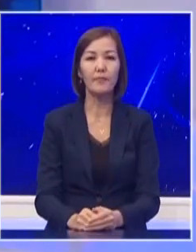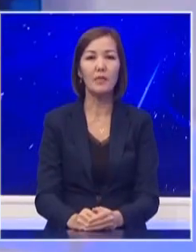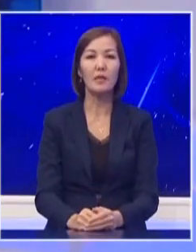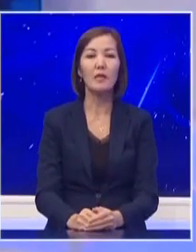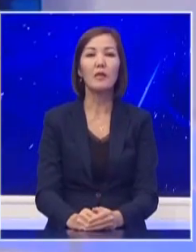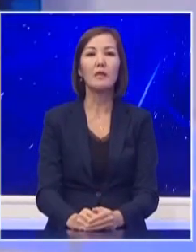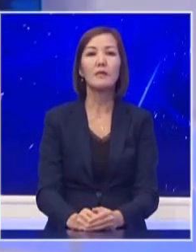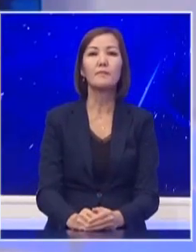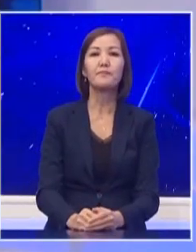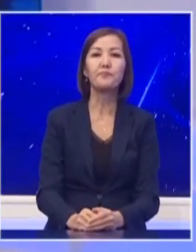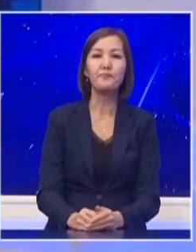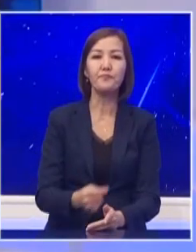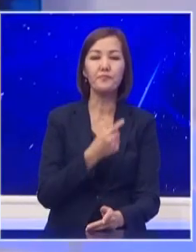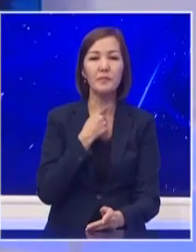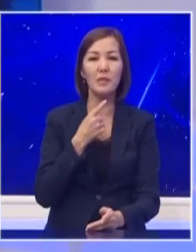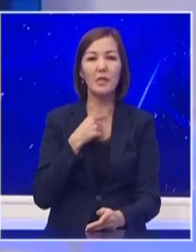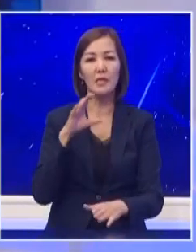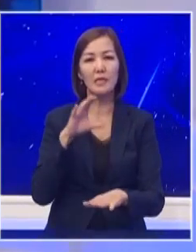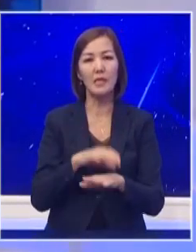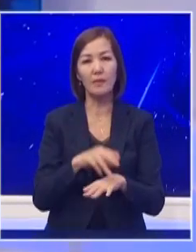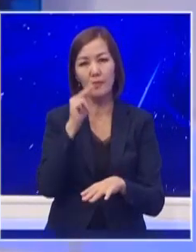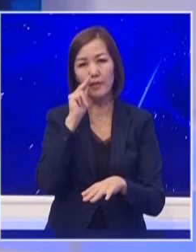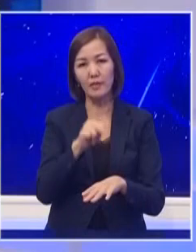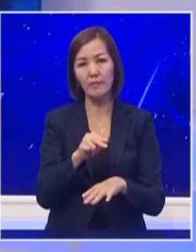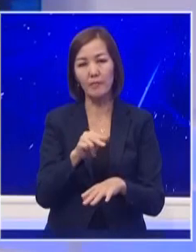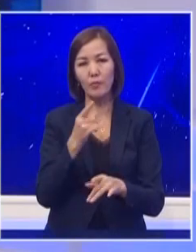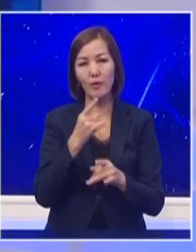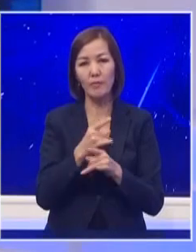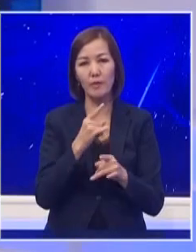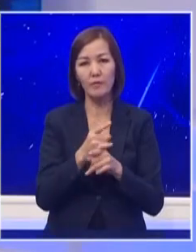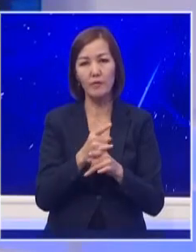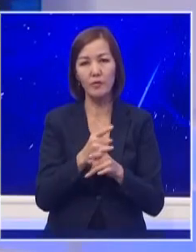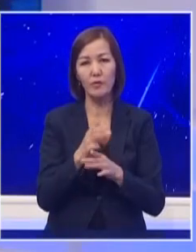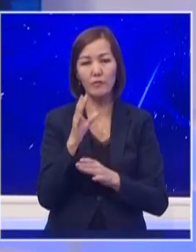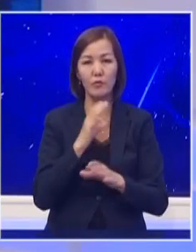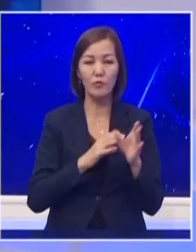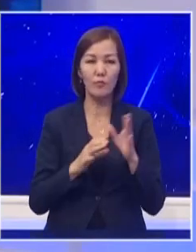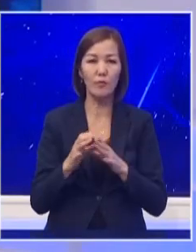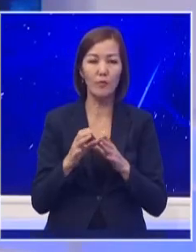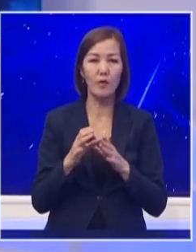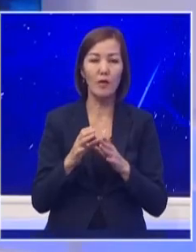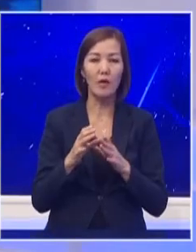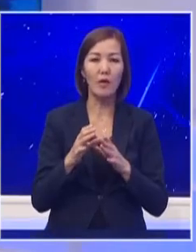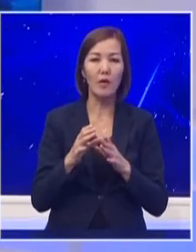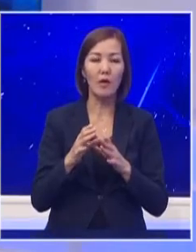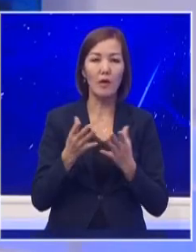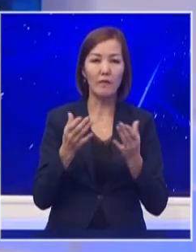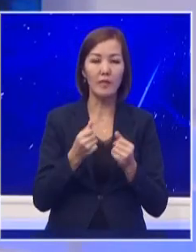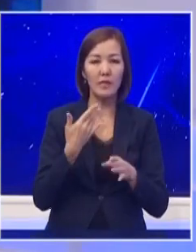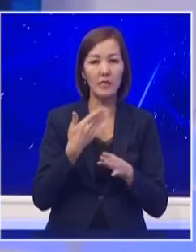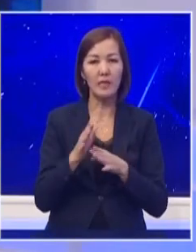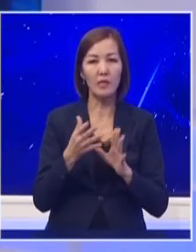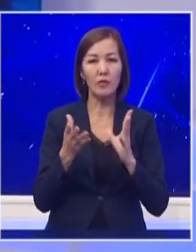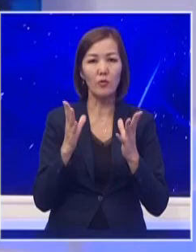подвела под монастырь в Талдыкоргане задержана подозреваемый обманным путем вынудившая студентов оформить кредит в общей